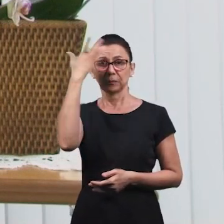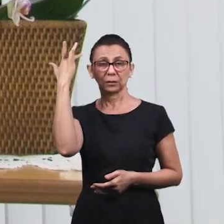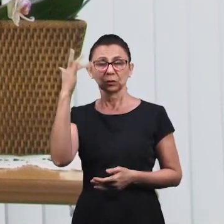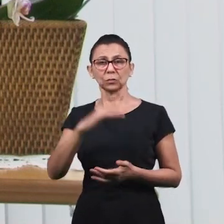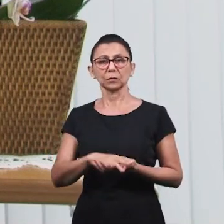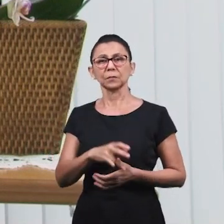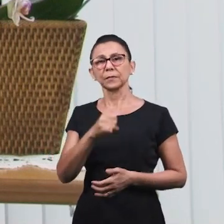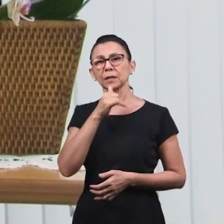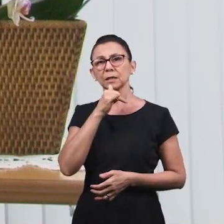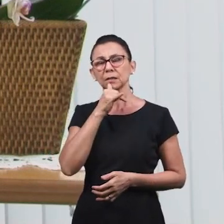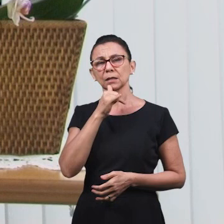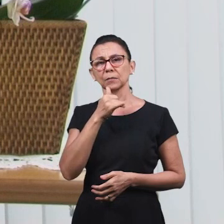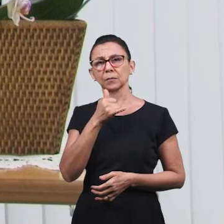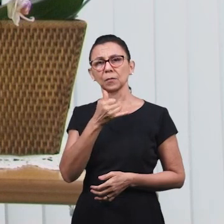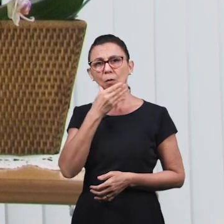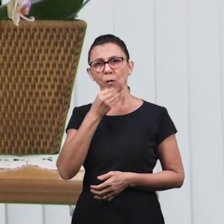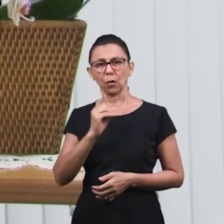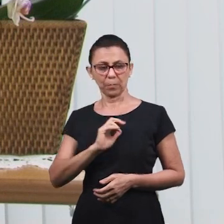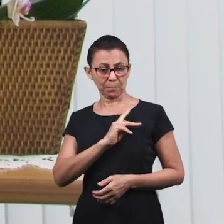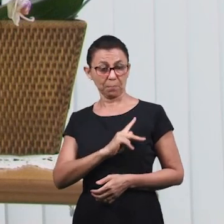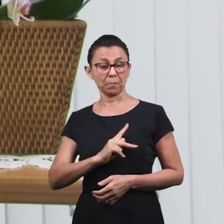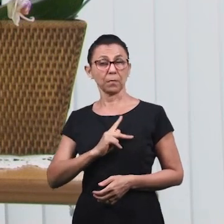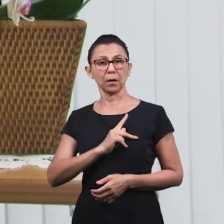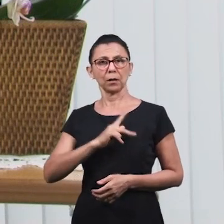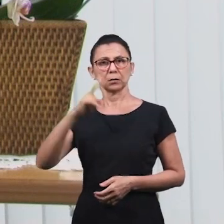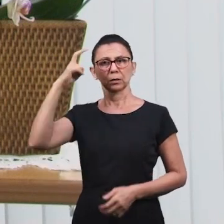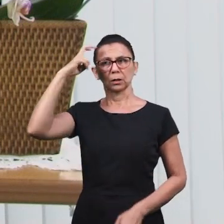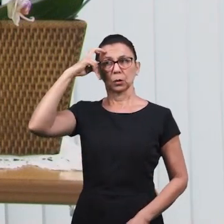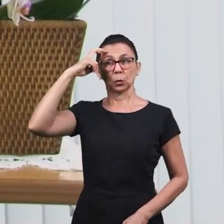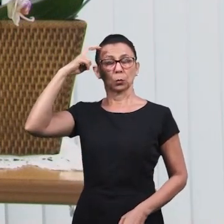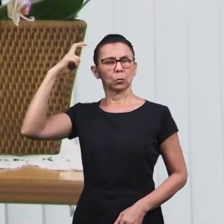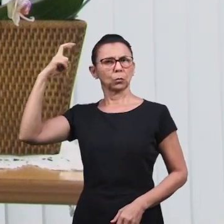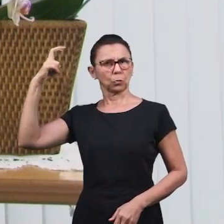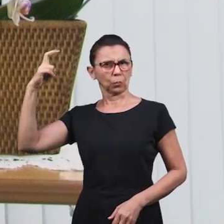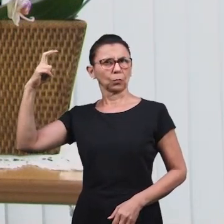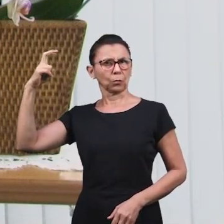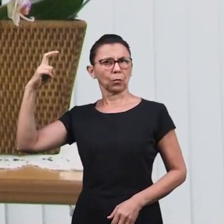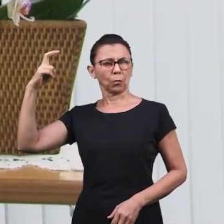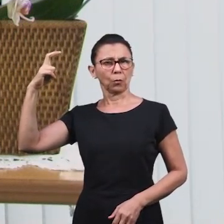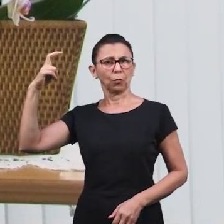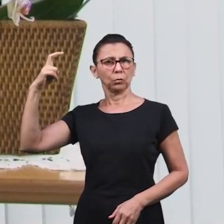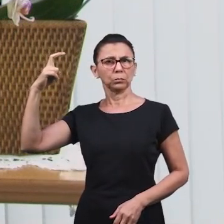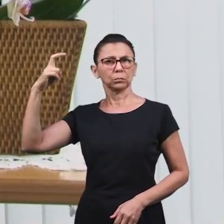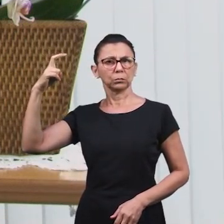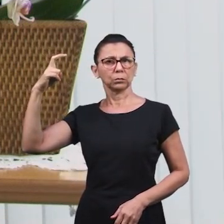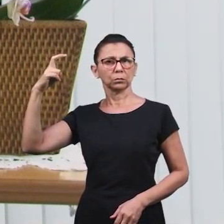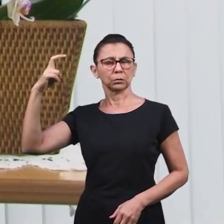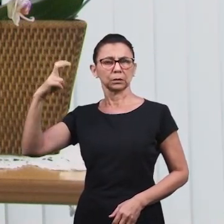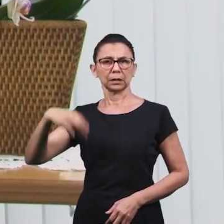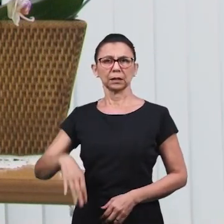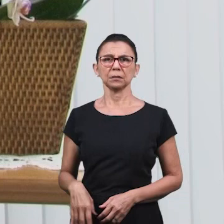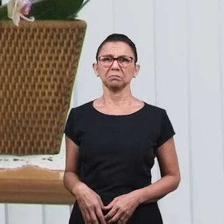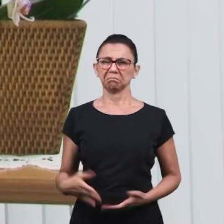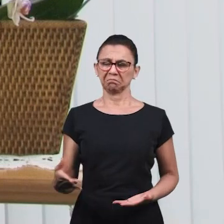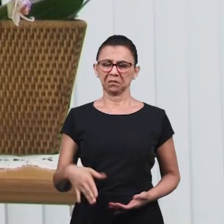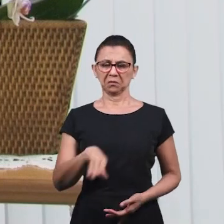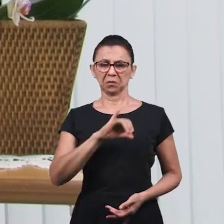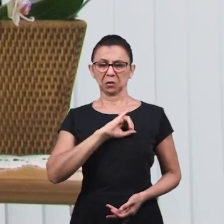Qu'est-ce que cela fait dans la vie de l'homme? Donc si on prend par exemple la vie de Paul, un homme